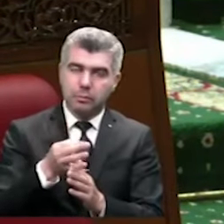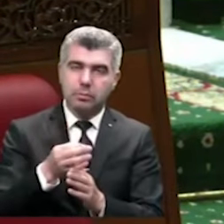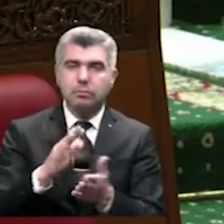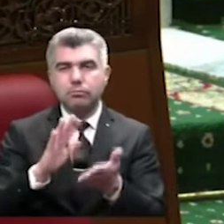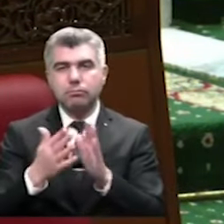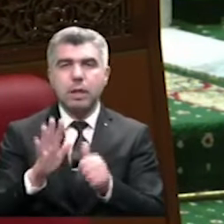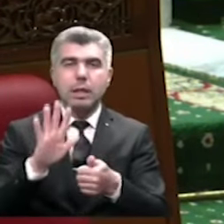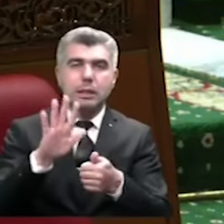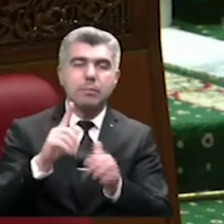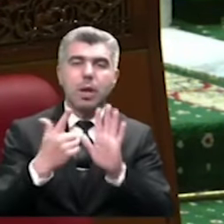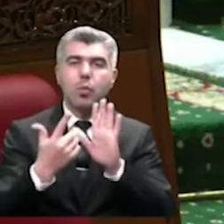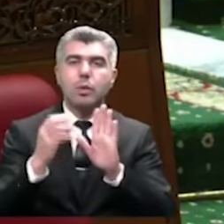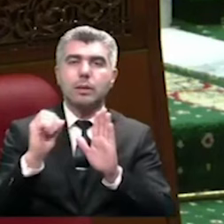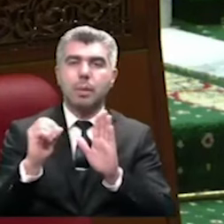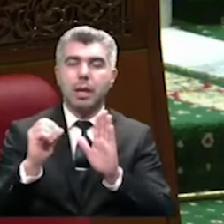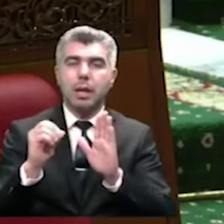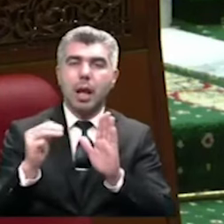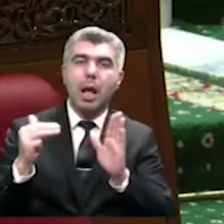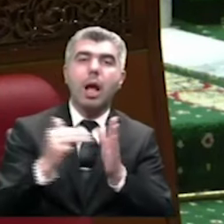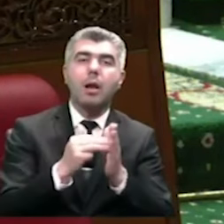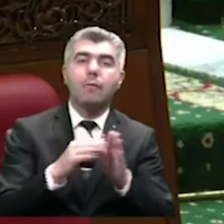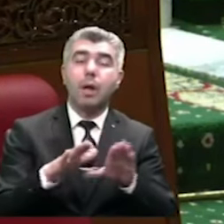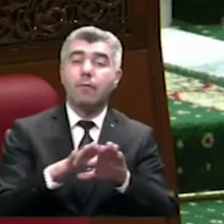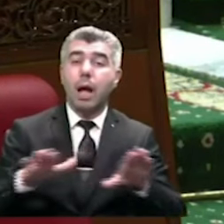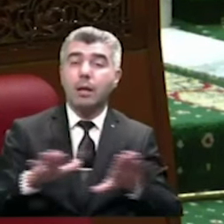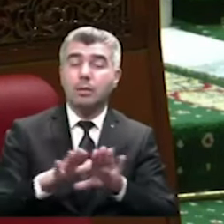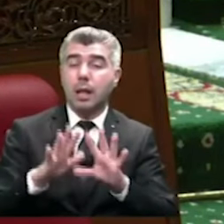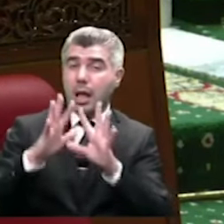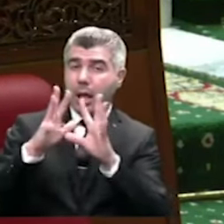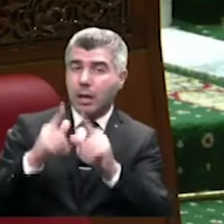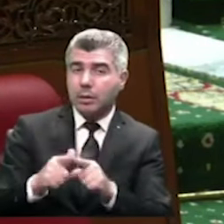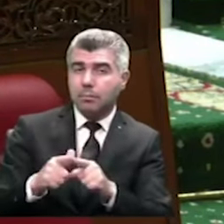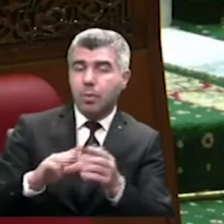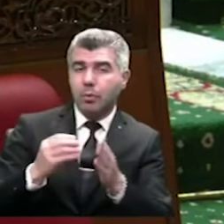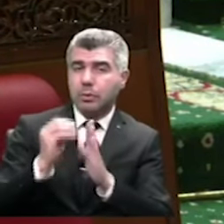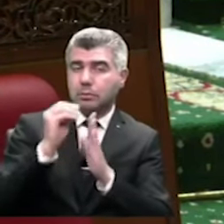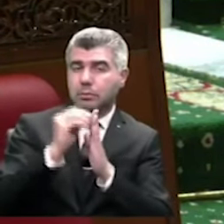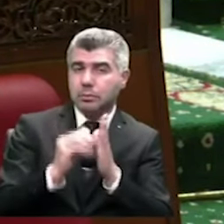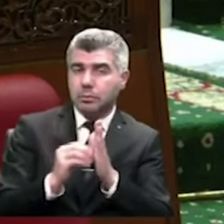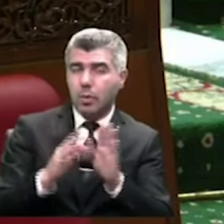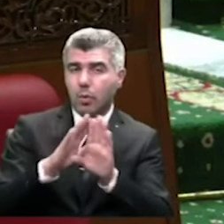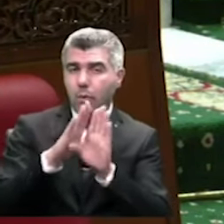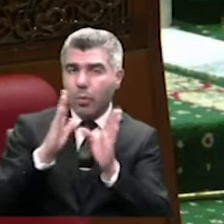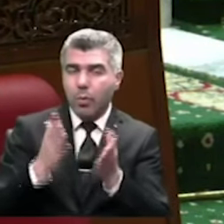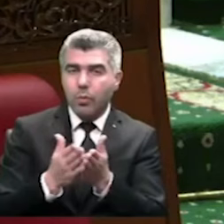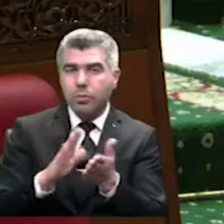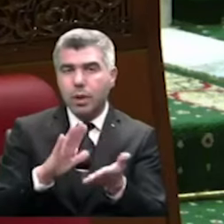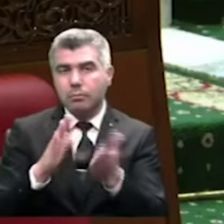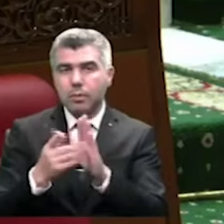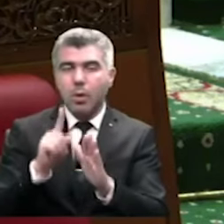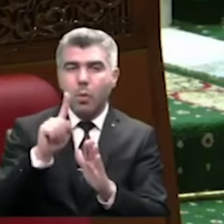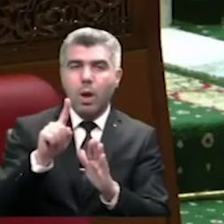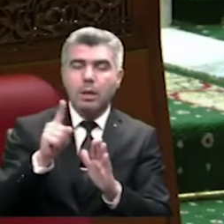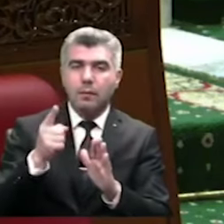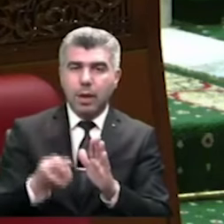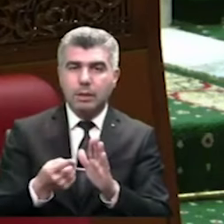عن 670,000 قطعة أرضية تم جردها وإحصاؤها بمساحة إجمالية تناهز